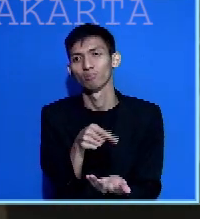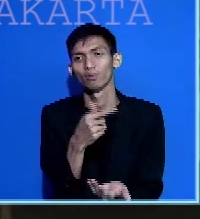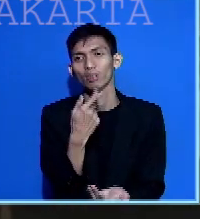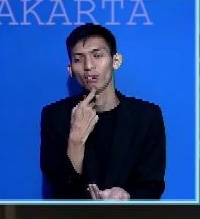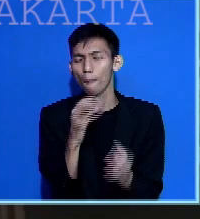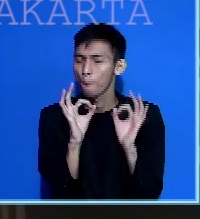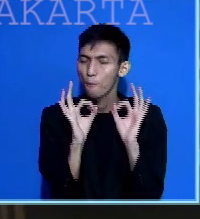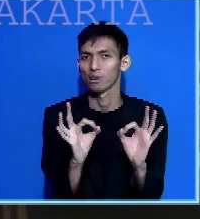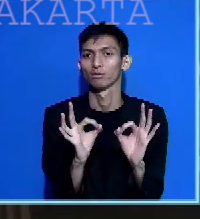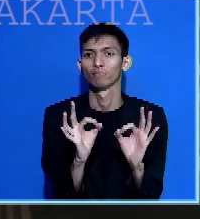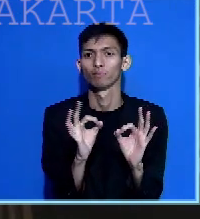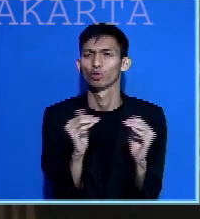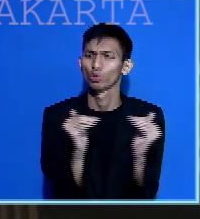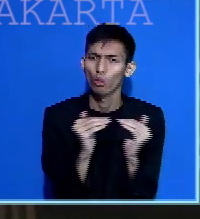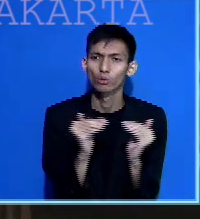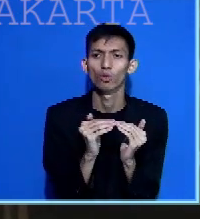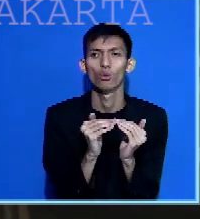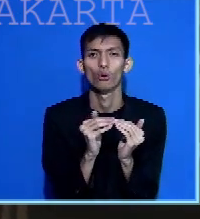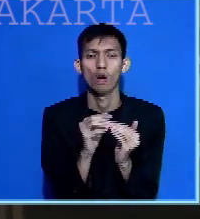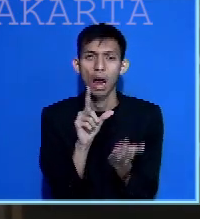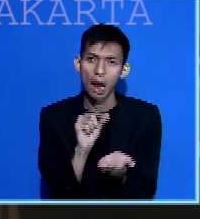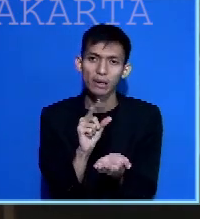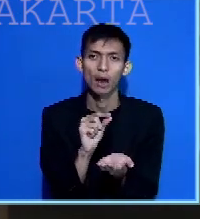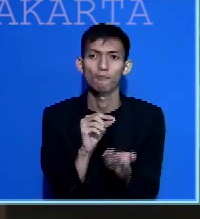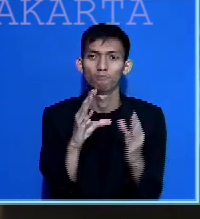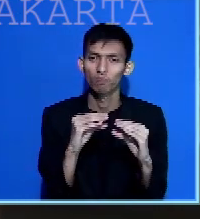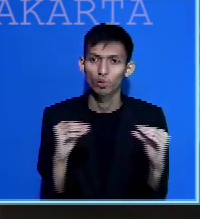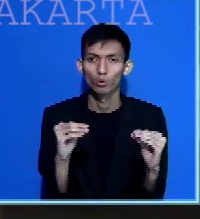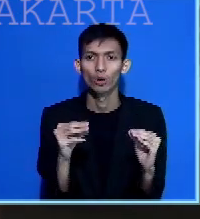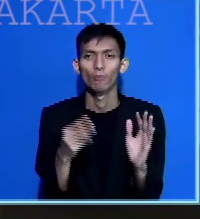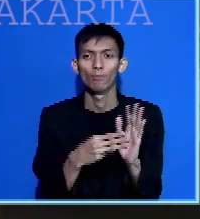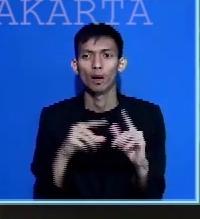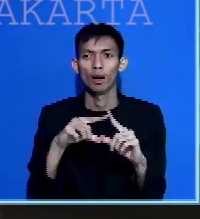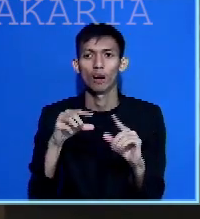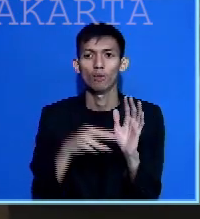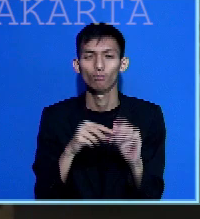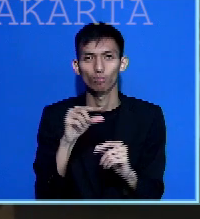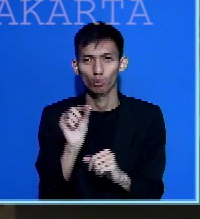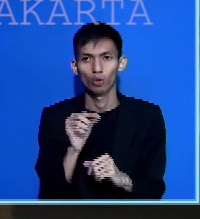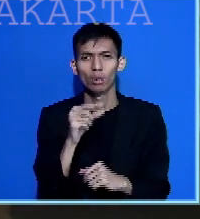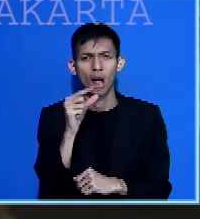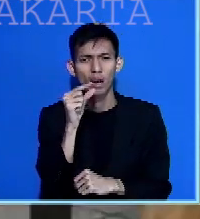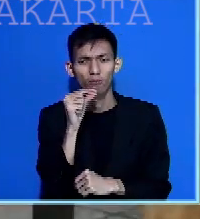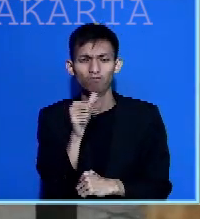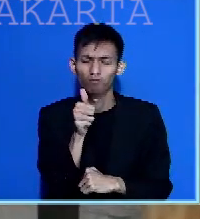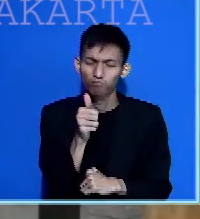kerasa banget, terus ayamnya juga empuk. Kalau buat harga sih ya masuk akal